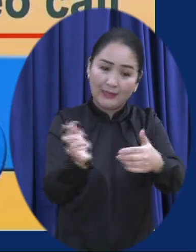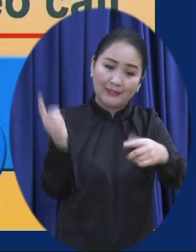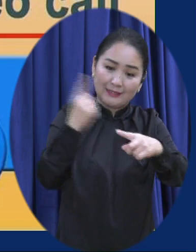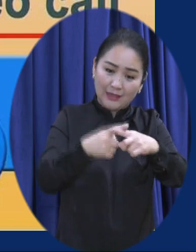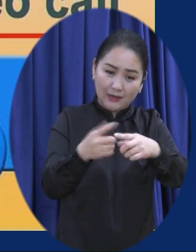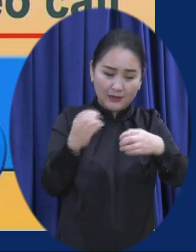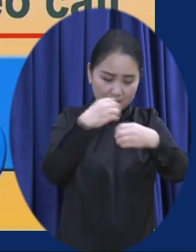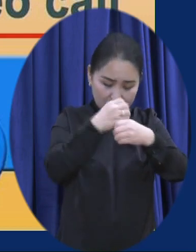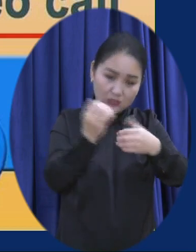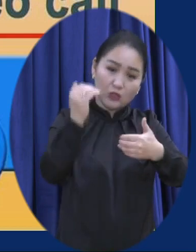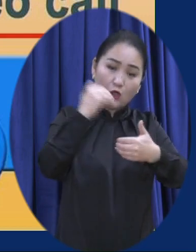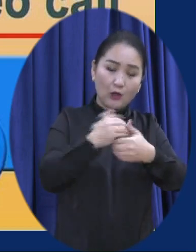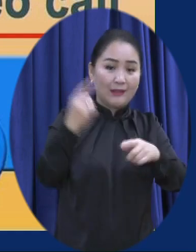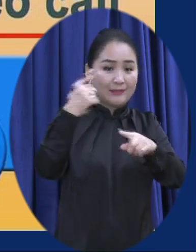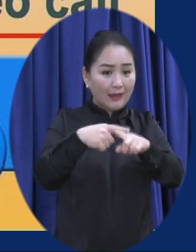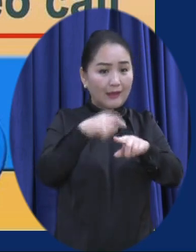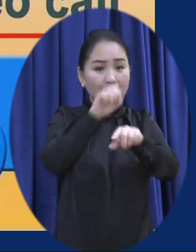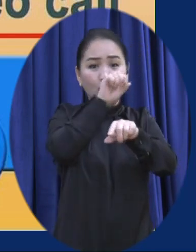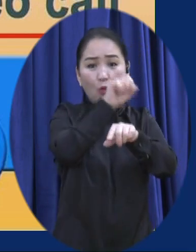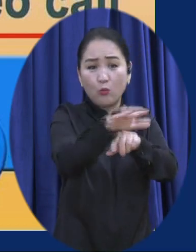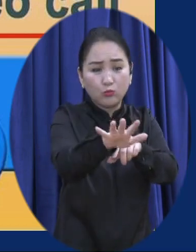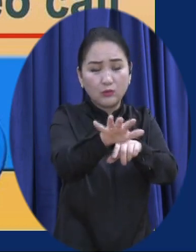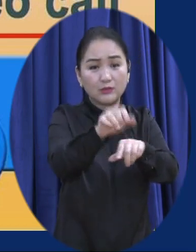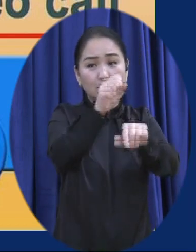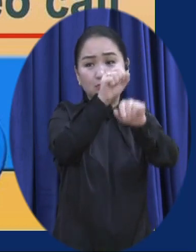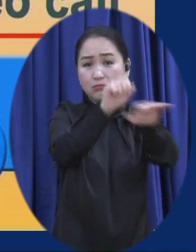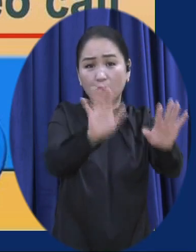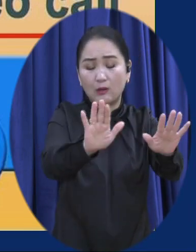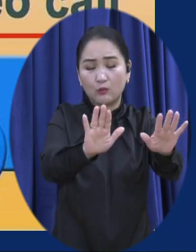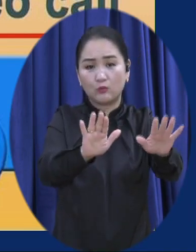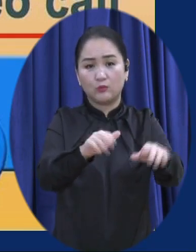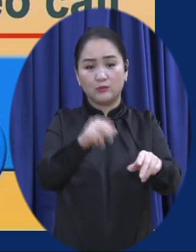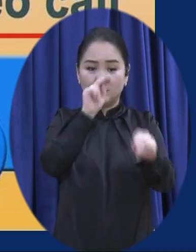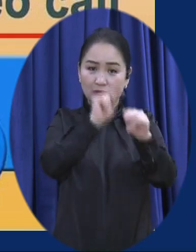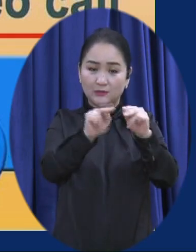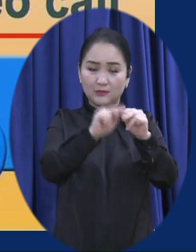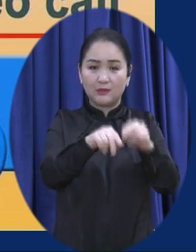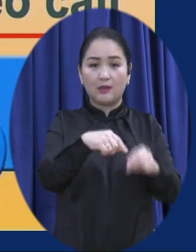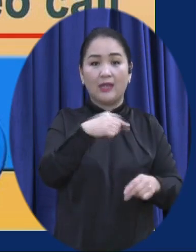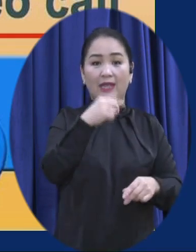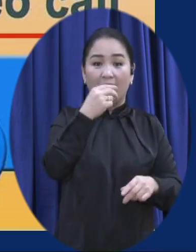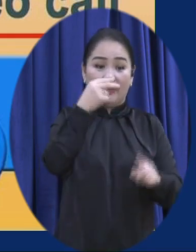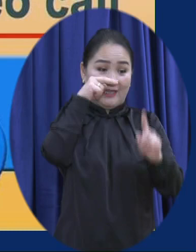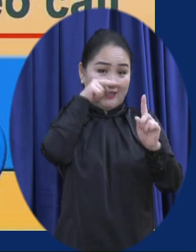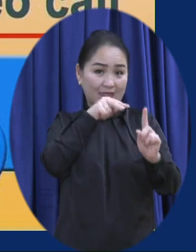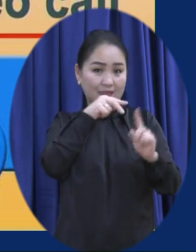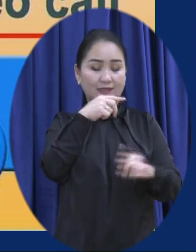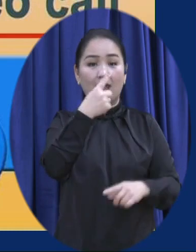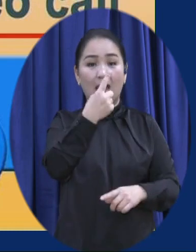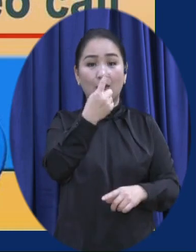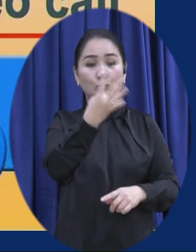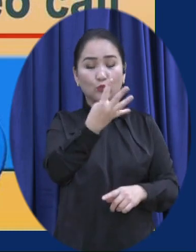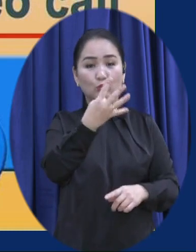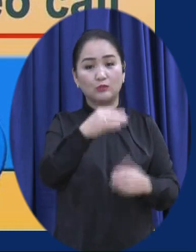гарахаа сэрэмжлүүлэх. Тэгээд нэг одоо юуны нууц үе 14 хоног, хяналтын 14 хоног гэж 28